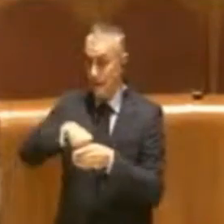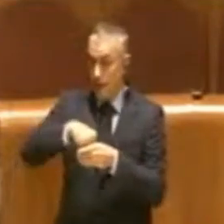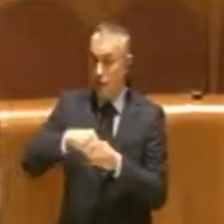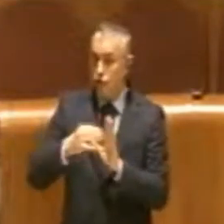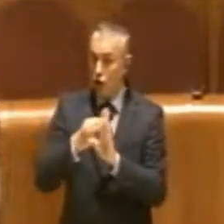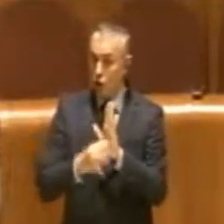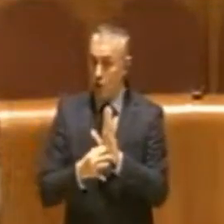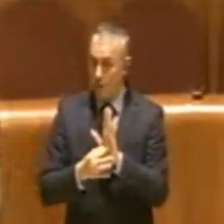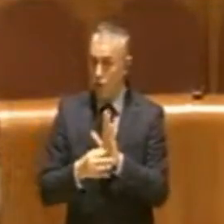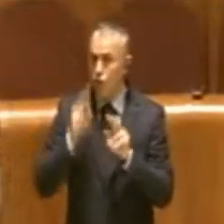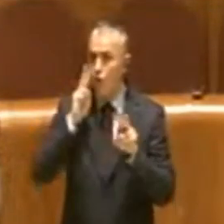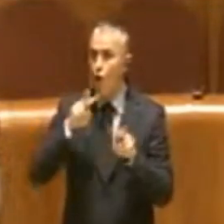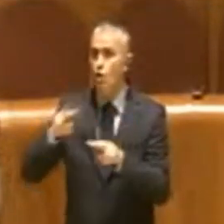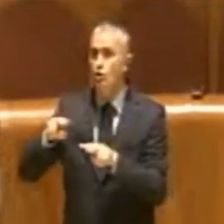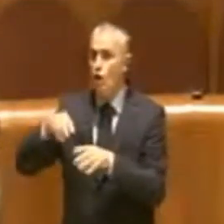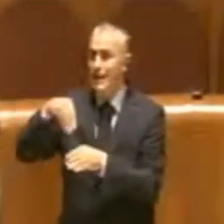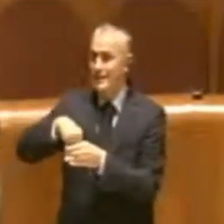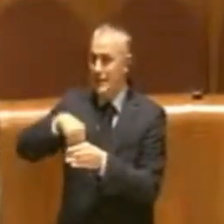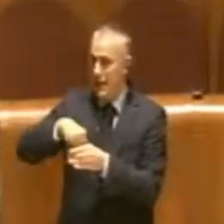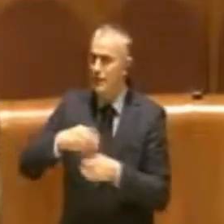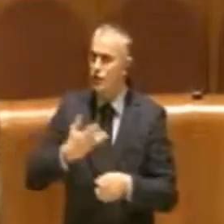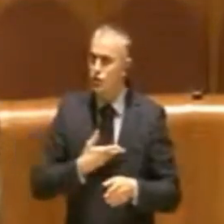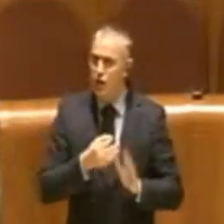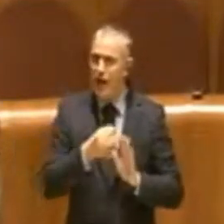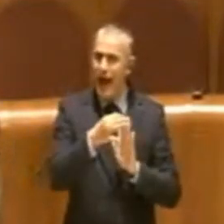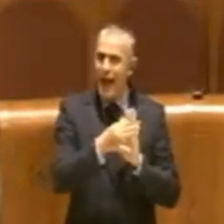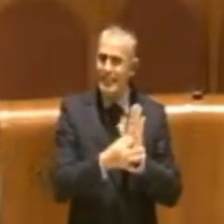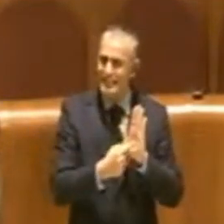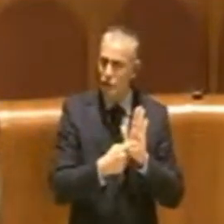C'è proprio un articolo